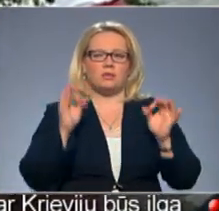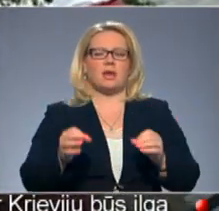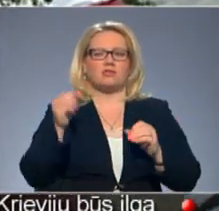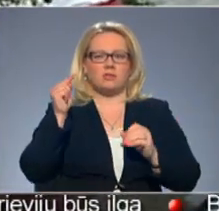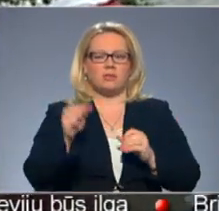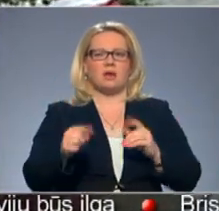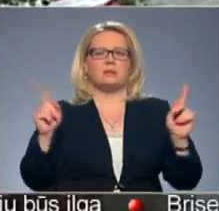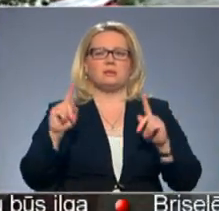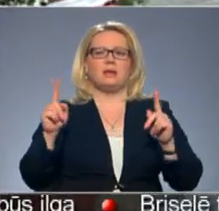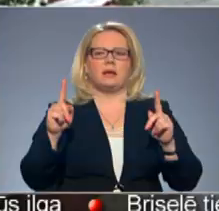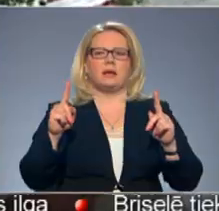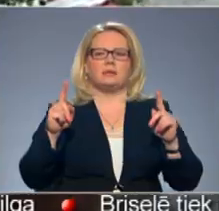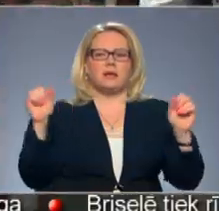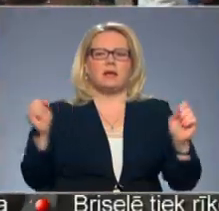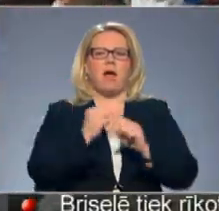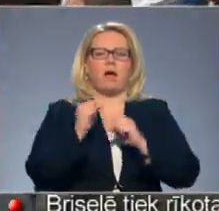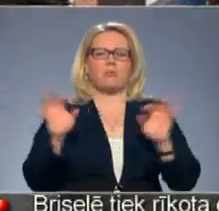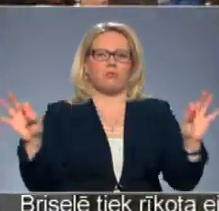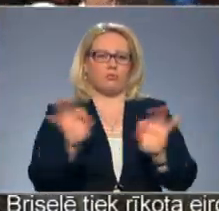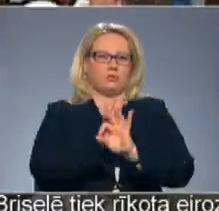tas, kas ir jāņi mūsu izpratnē.